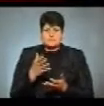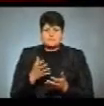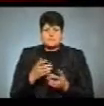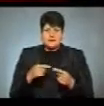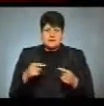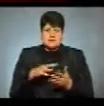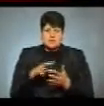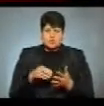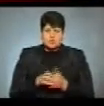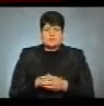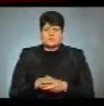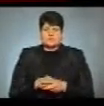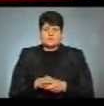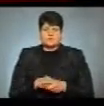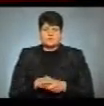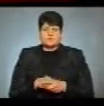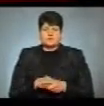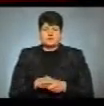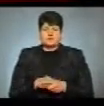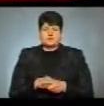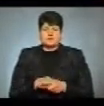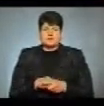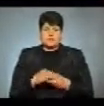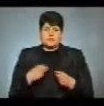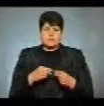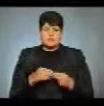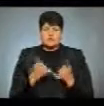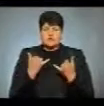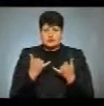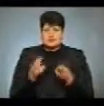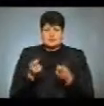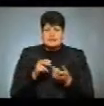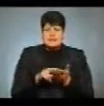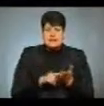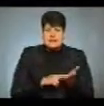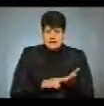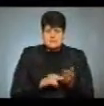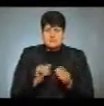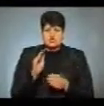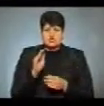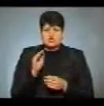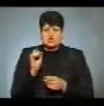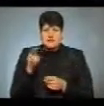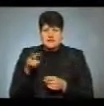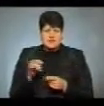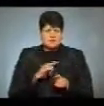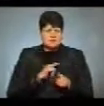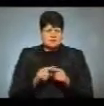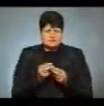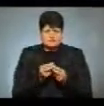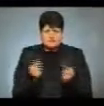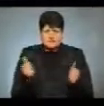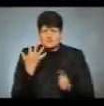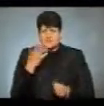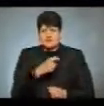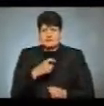там пару мам пекло тих і пару тортиків. А ми продаємо. Сьогодні принесли канапки і желе, дуже швидко розбіглися, за 5